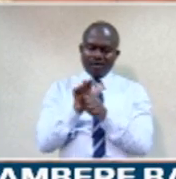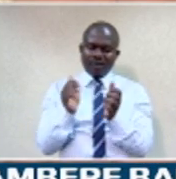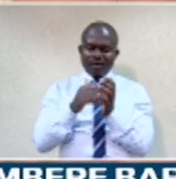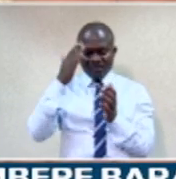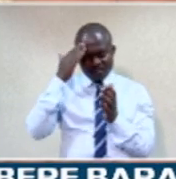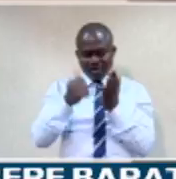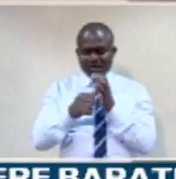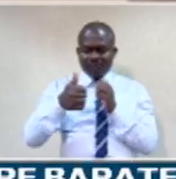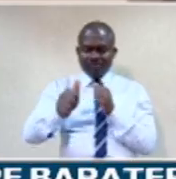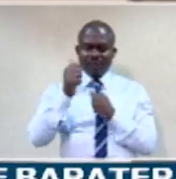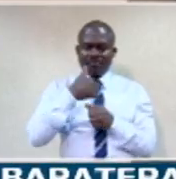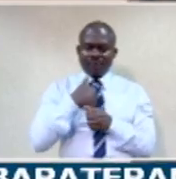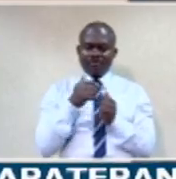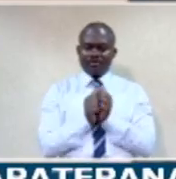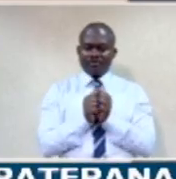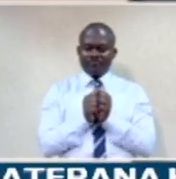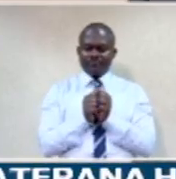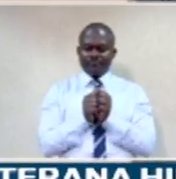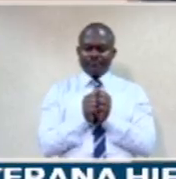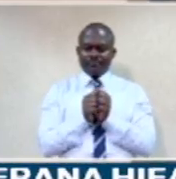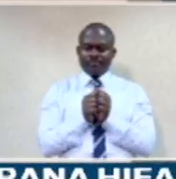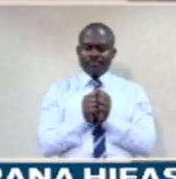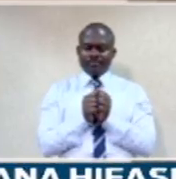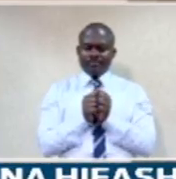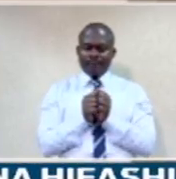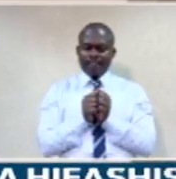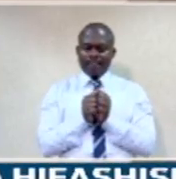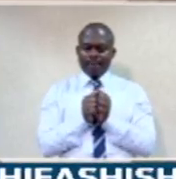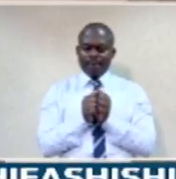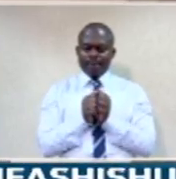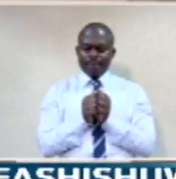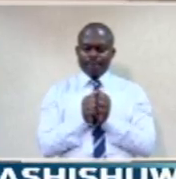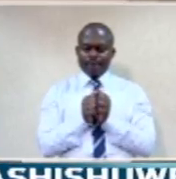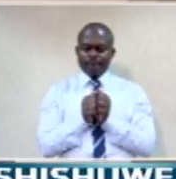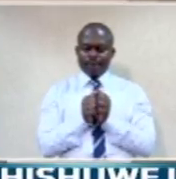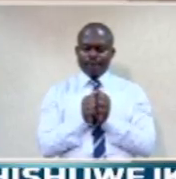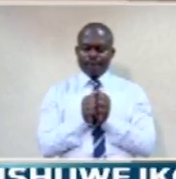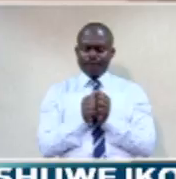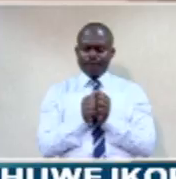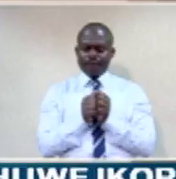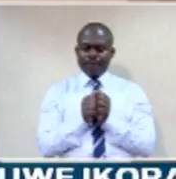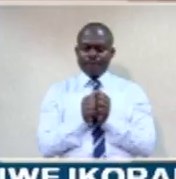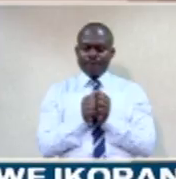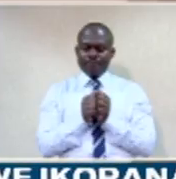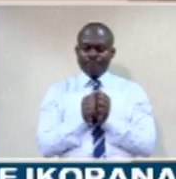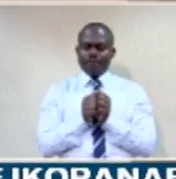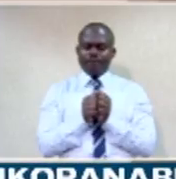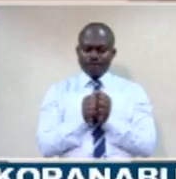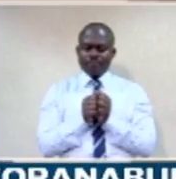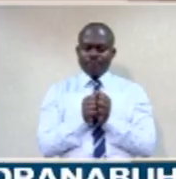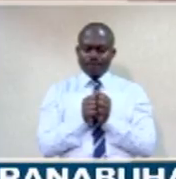z'ibibazo bafite. Some of these organizations that we're supporting are helping, for instance, to bring food to the very